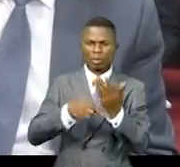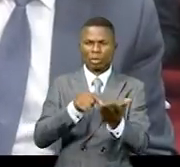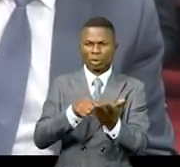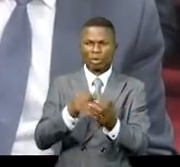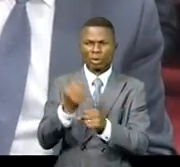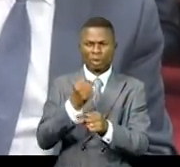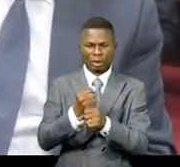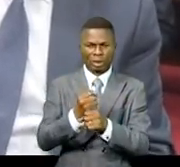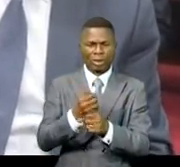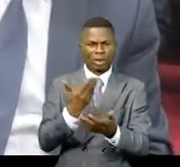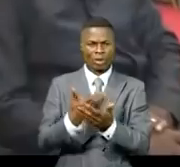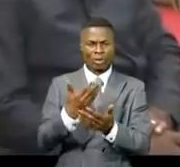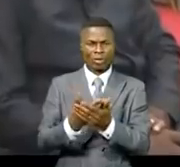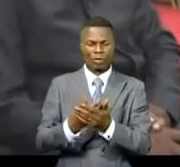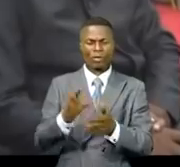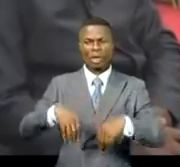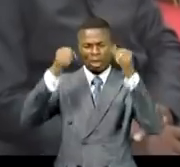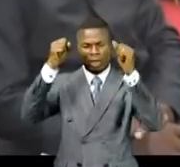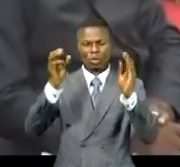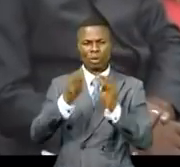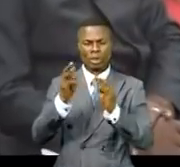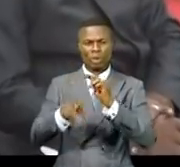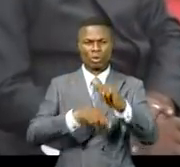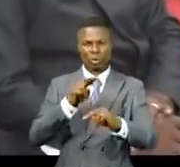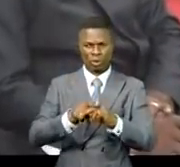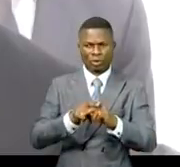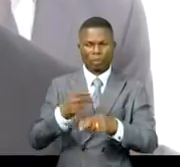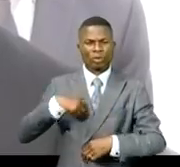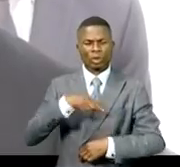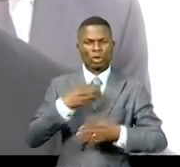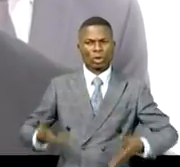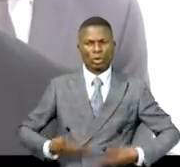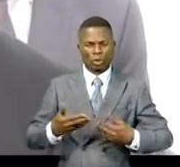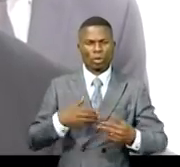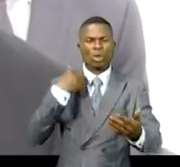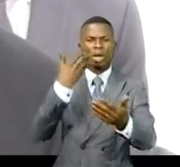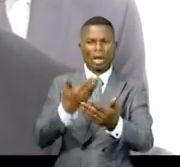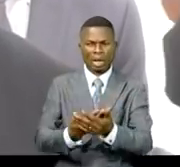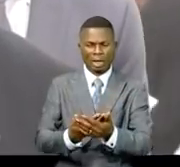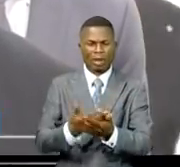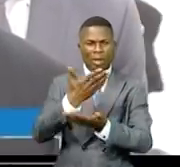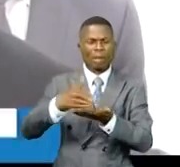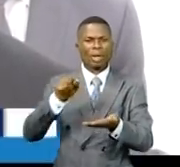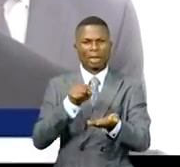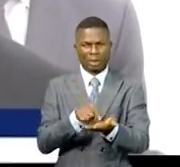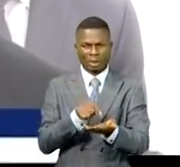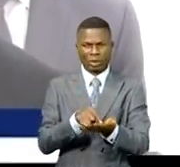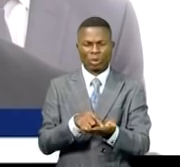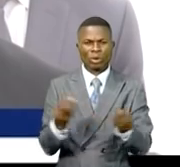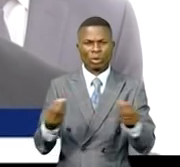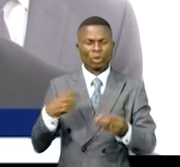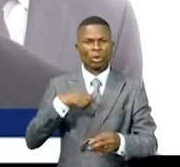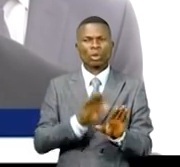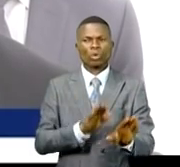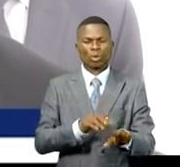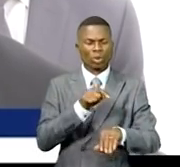être fait à la primeur des honorables députés. Donc nous sommes contents d'être arrivés à cette étape et nous attendons